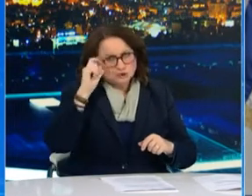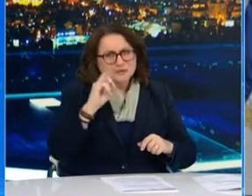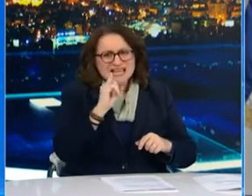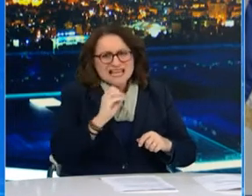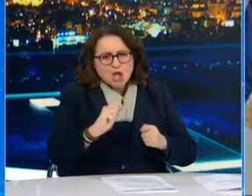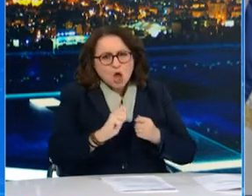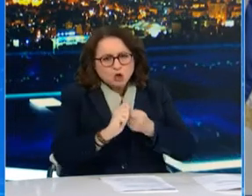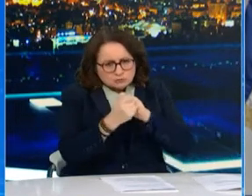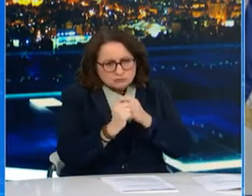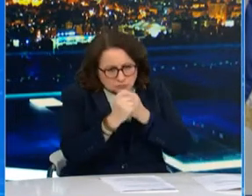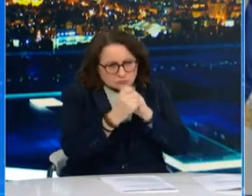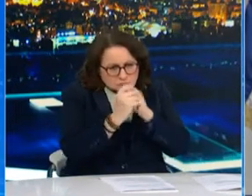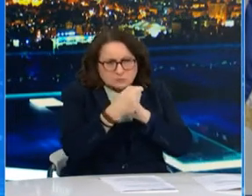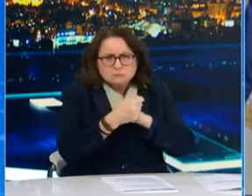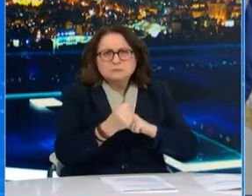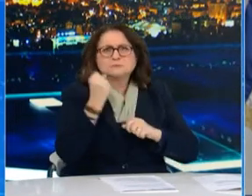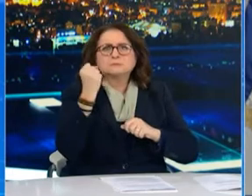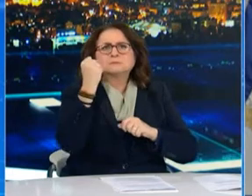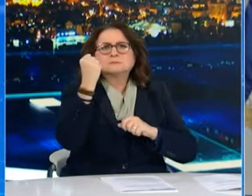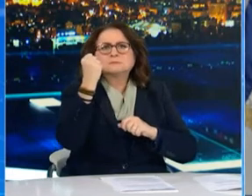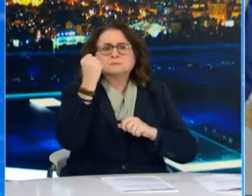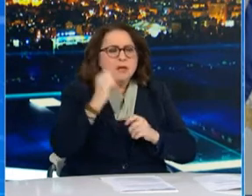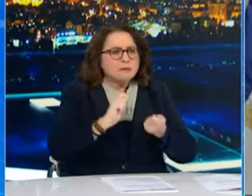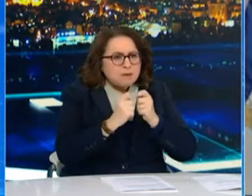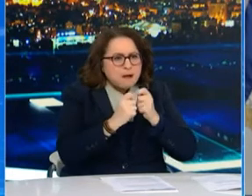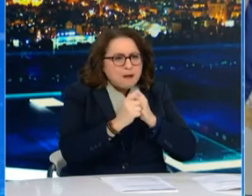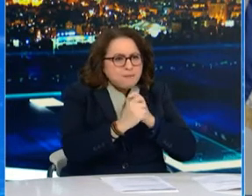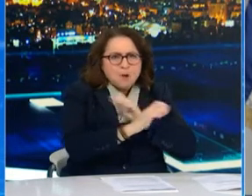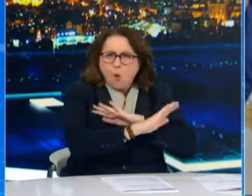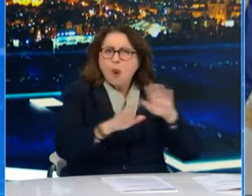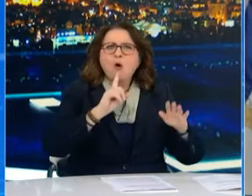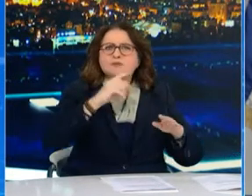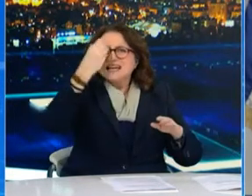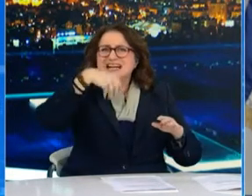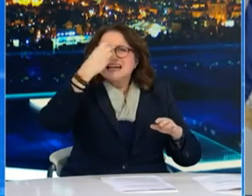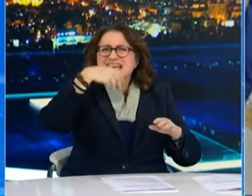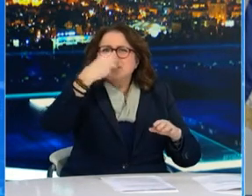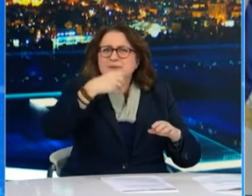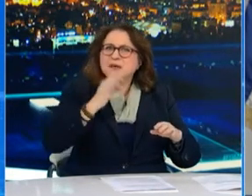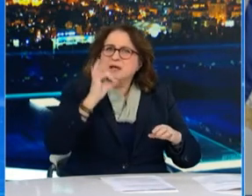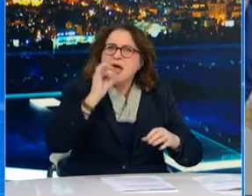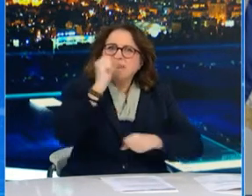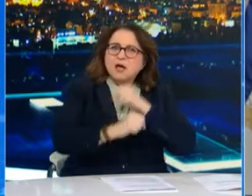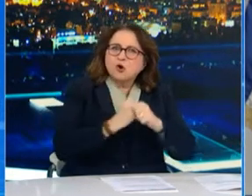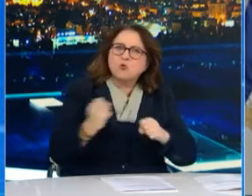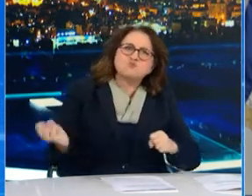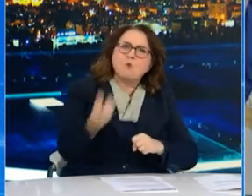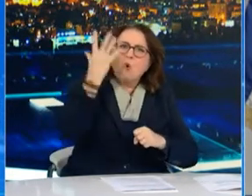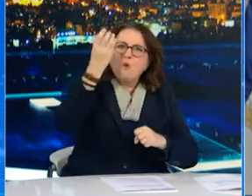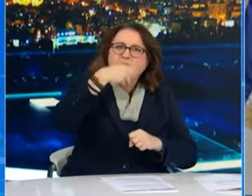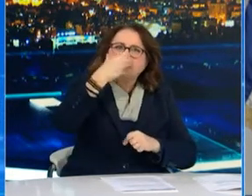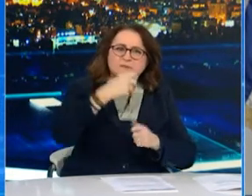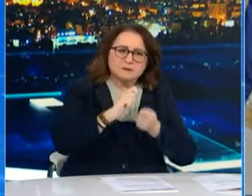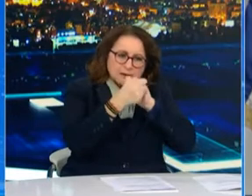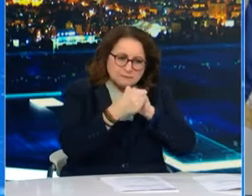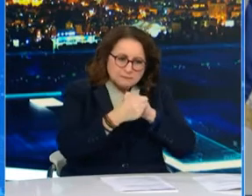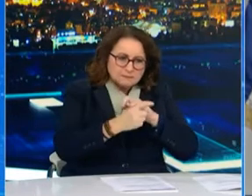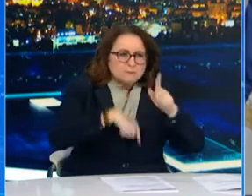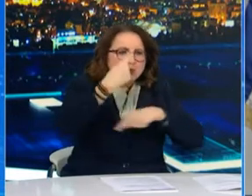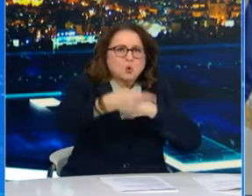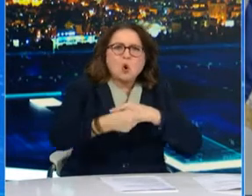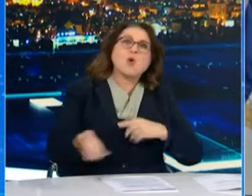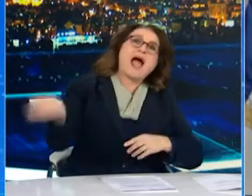εμβόλιο αλλάζει ελαφρώς για να περιλάβει καινούργια στελέχη που έχουν ελαφρώς μεταλλαγή. Αλλά είναι τελείως διαφορετικό από ότι ήμασταν 6 μήνες πριν.